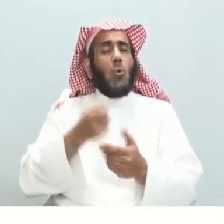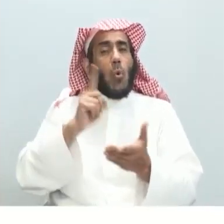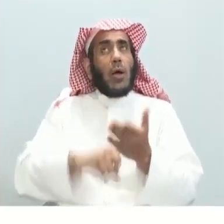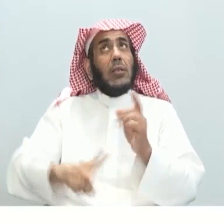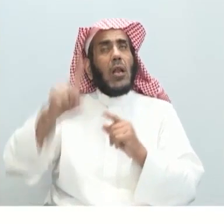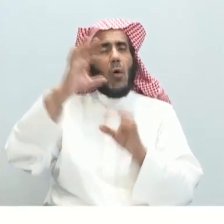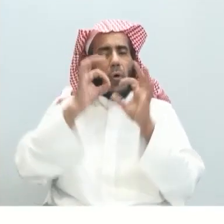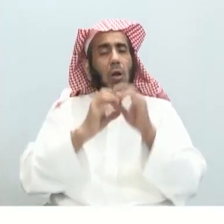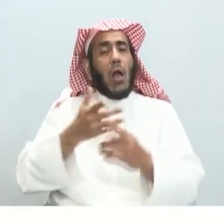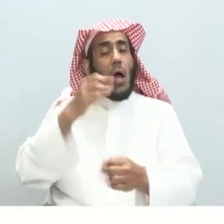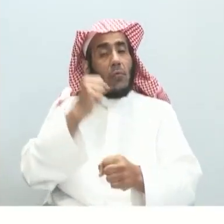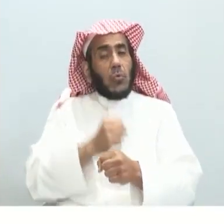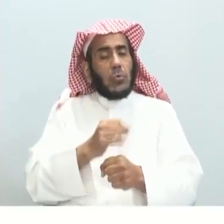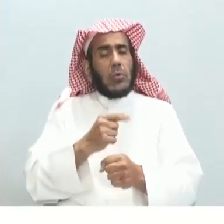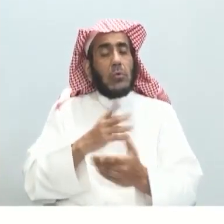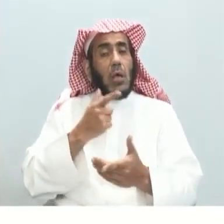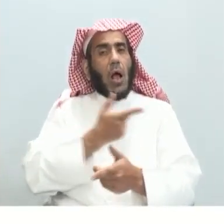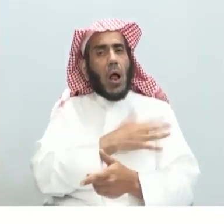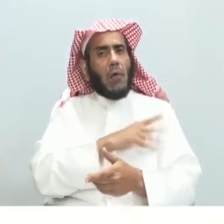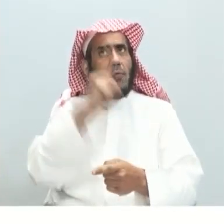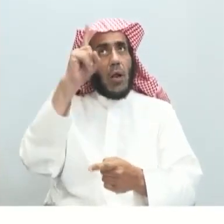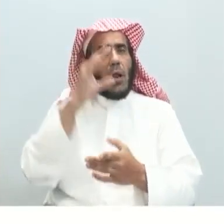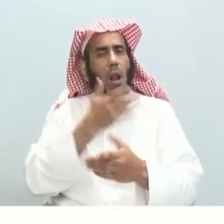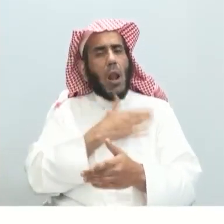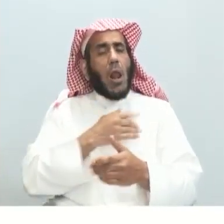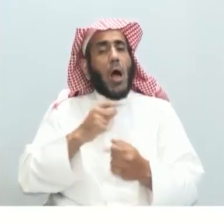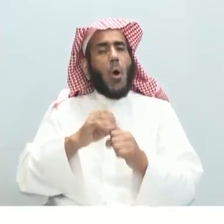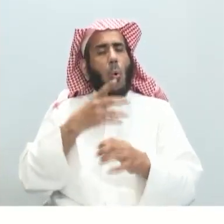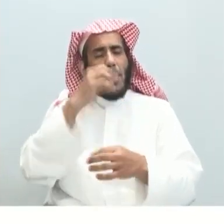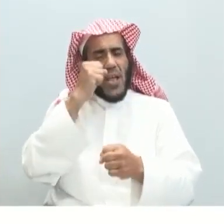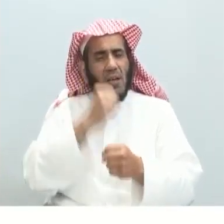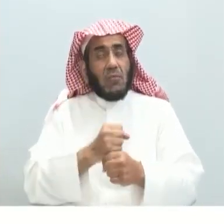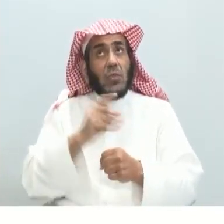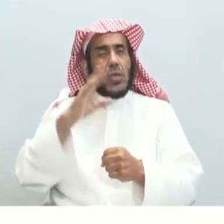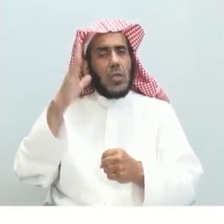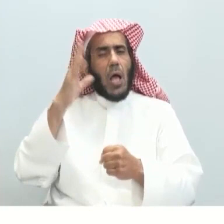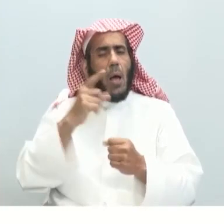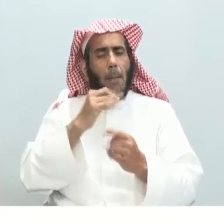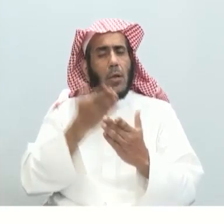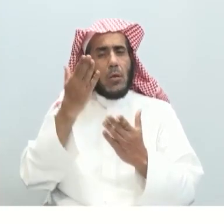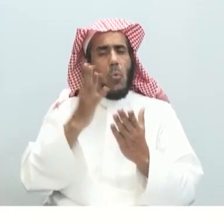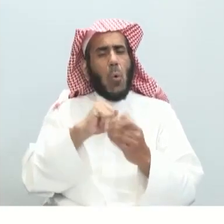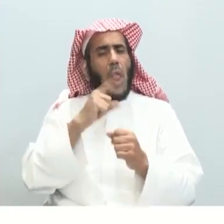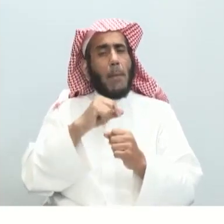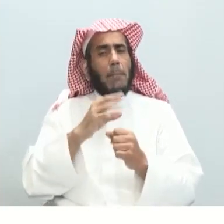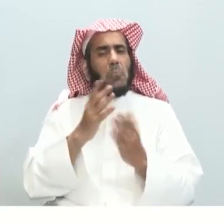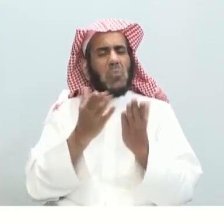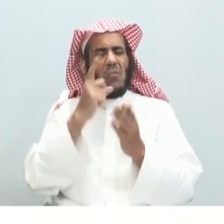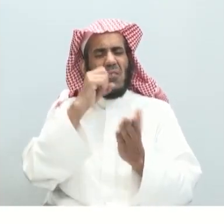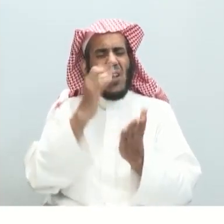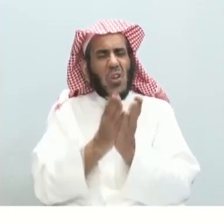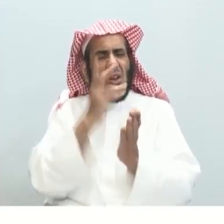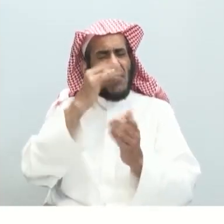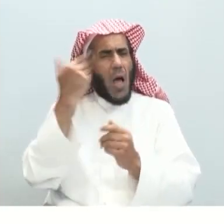له لحافظون اذا تكفر الله تعالى بحفظ كتابه الكريم ولم يتكفل بحفظ